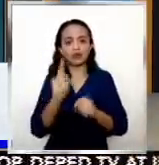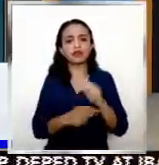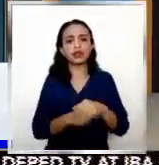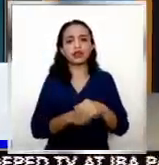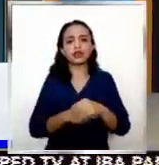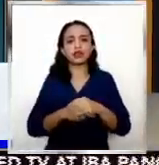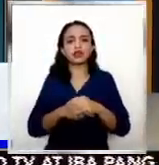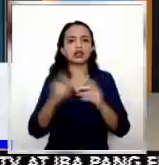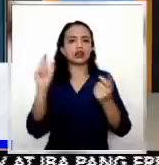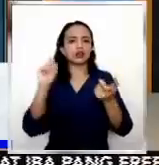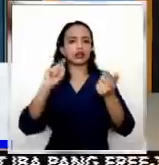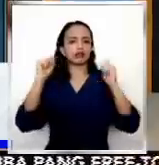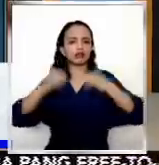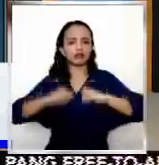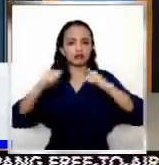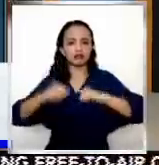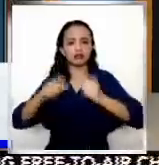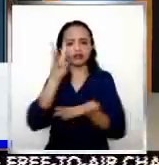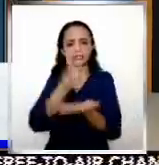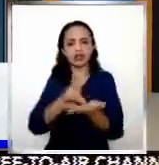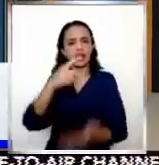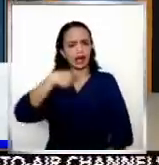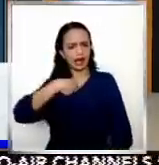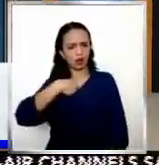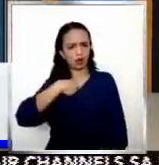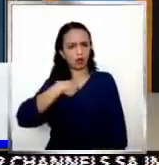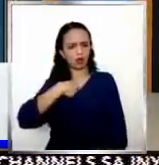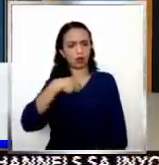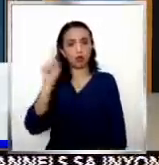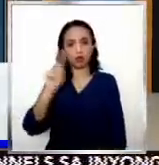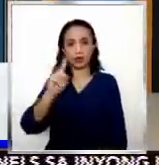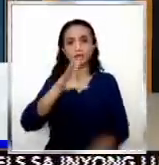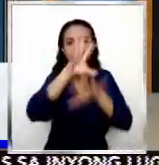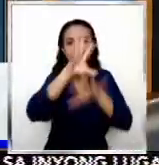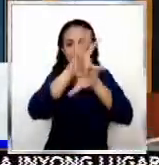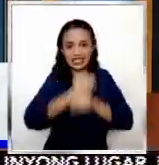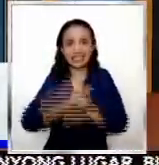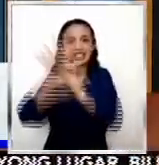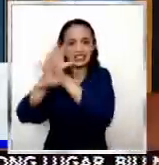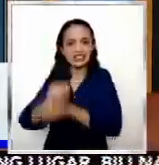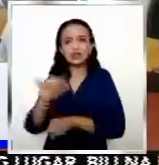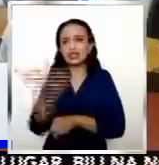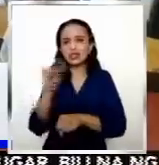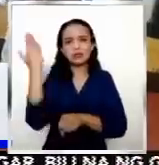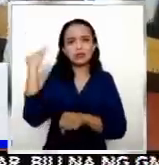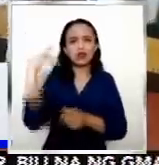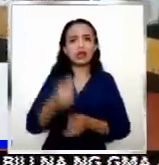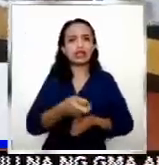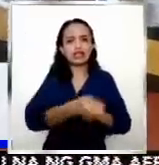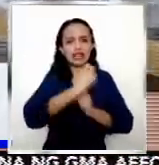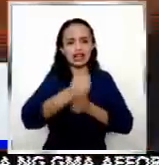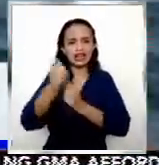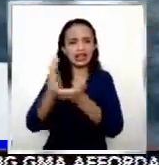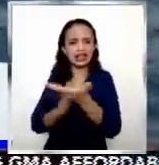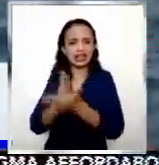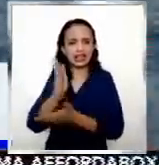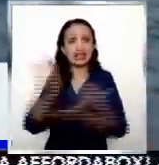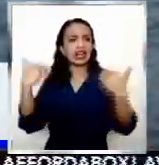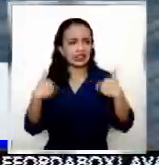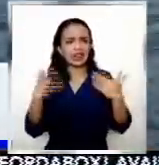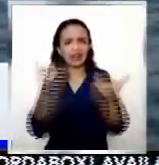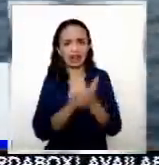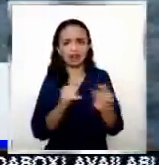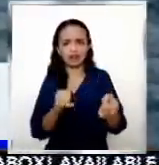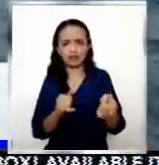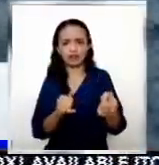was invoking yung traditional fishing rights. It is in that arbitral ruling. Duda